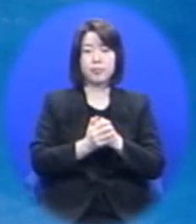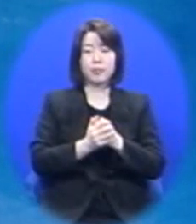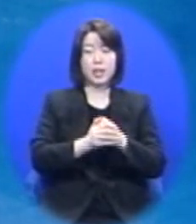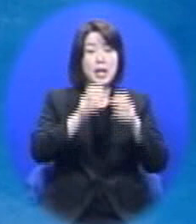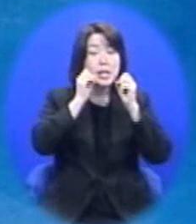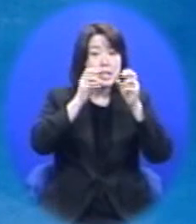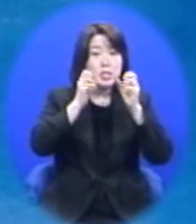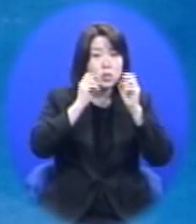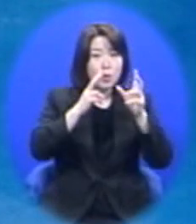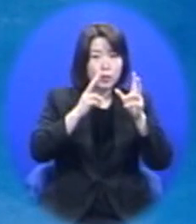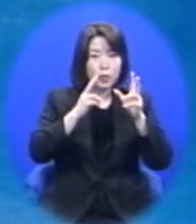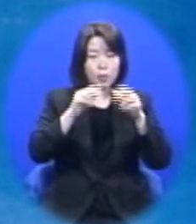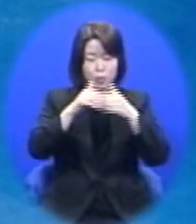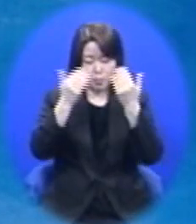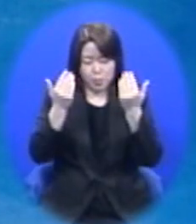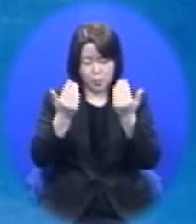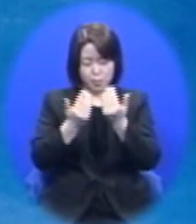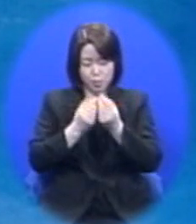선교에 전념하기 위해서